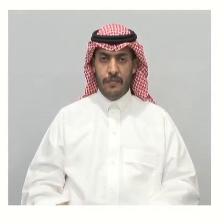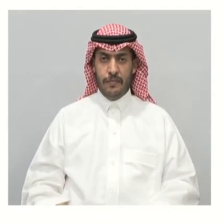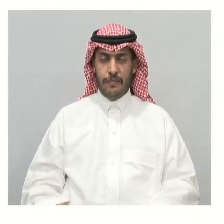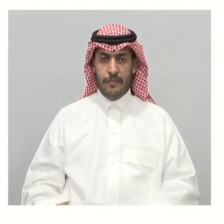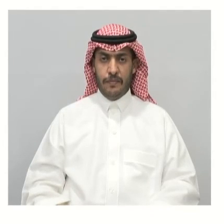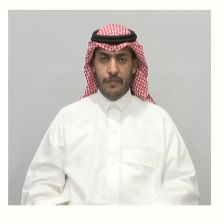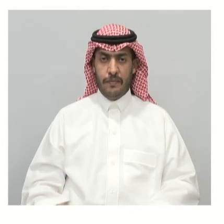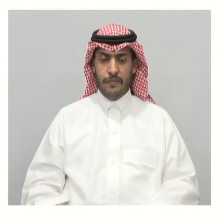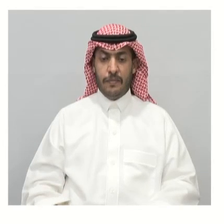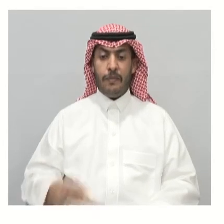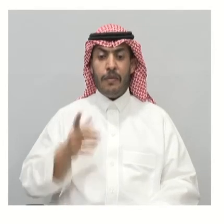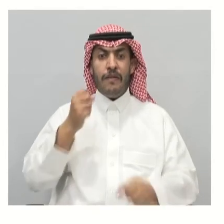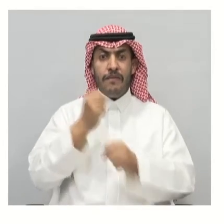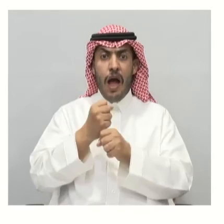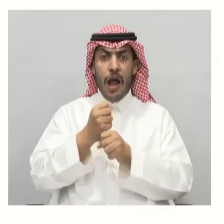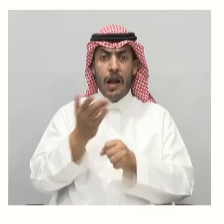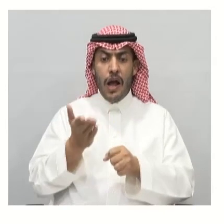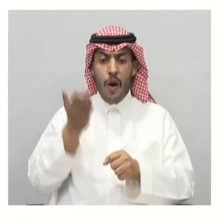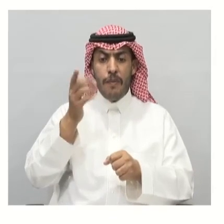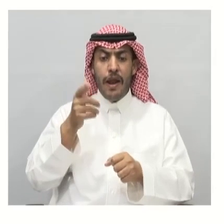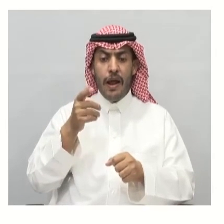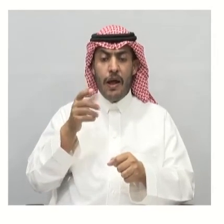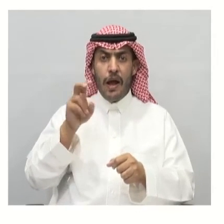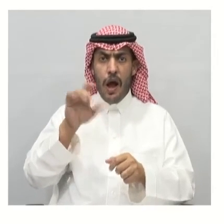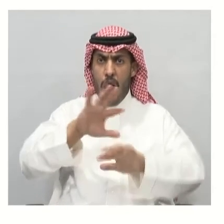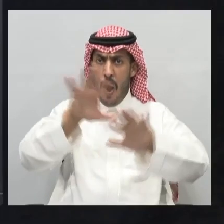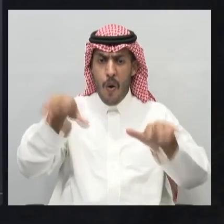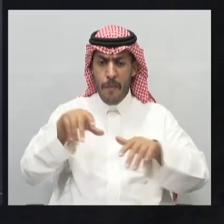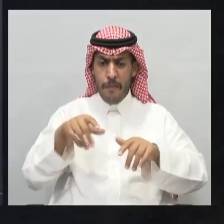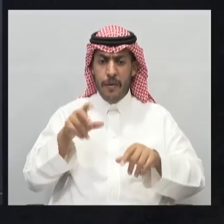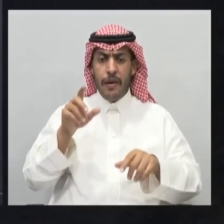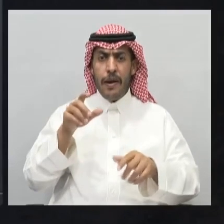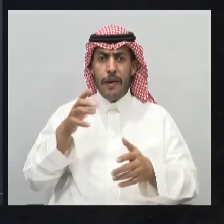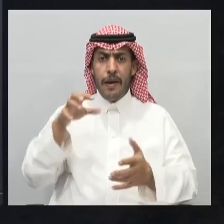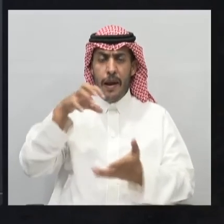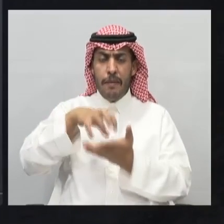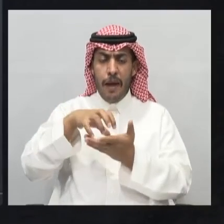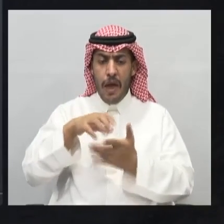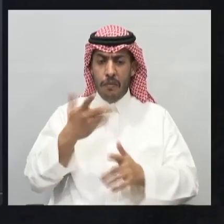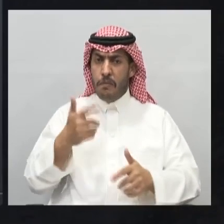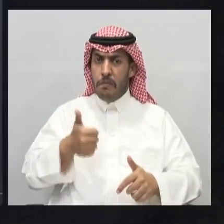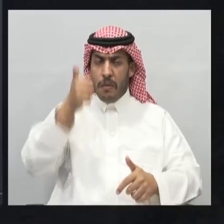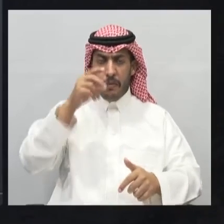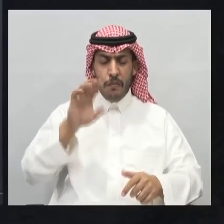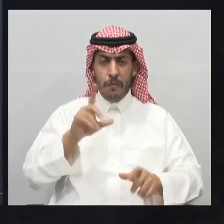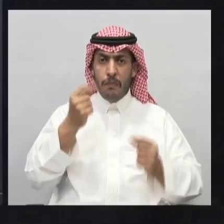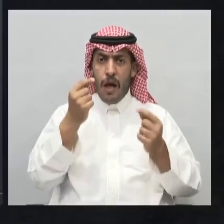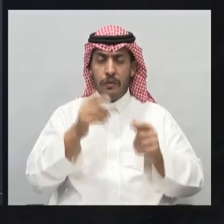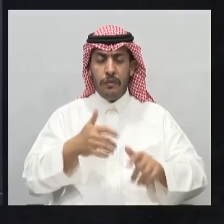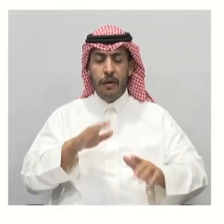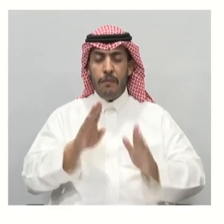صحيحه ماذا فعل قوم النبي ابراهيم عندما علموا بنبوته وكانت معجزه له